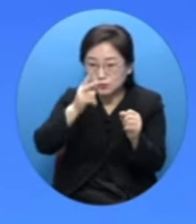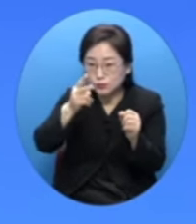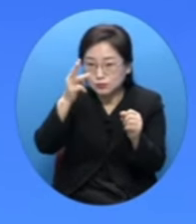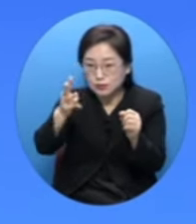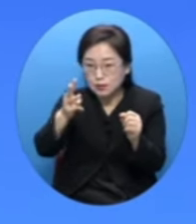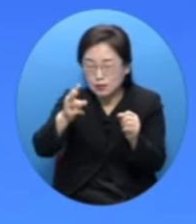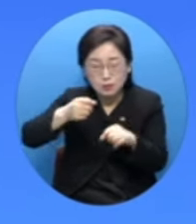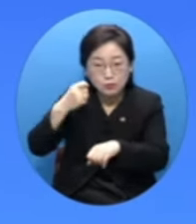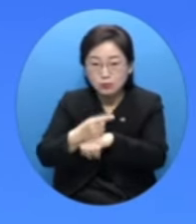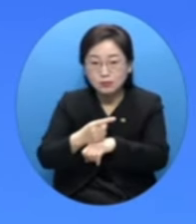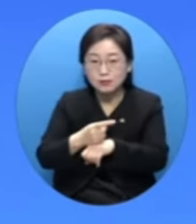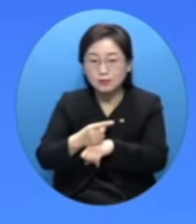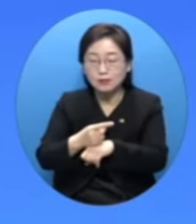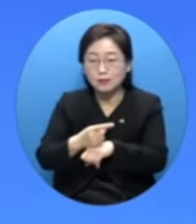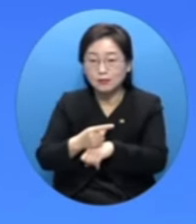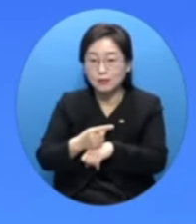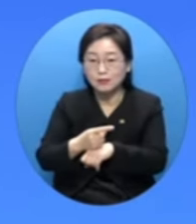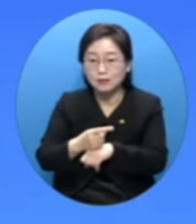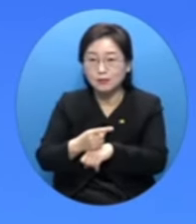벌써